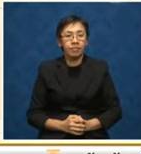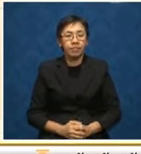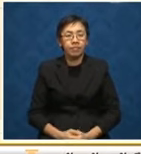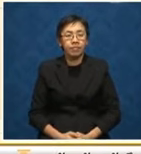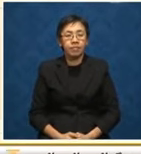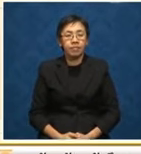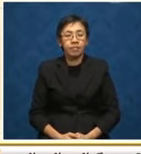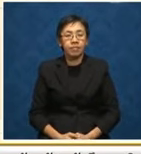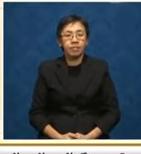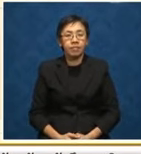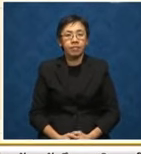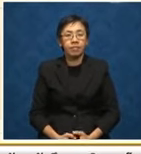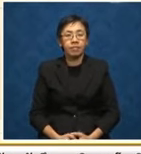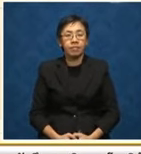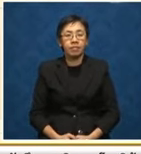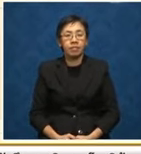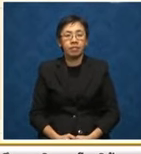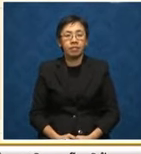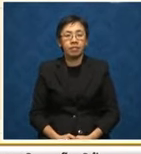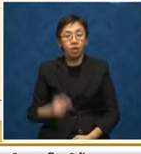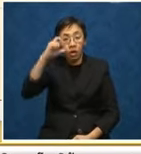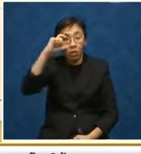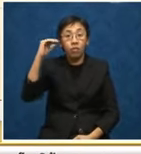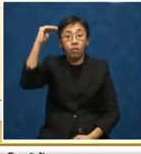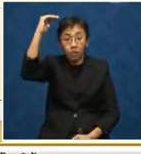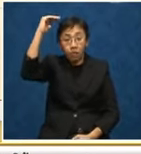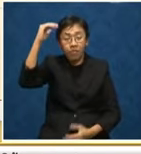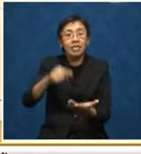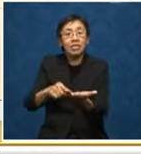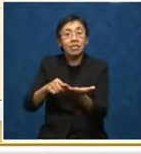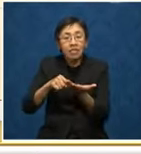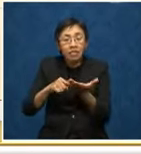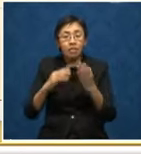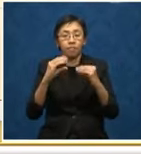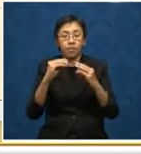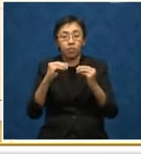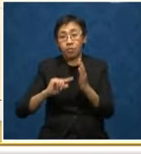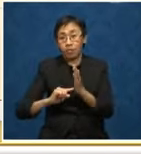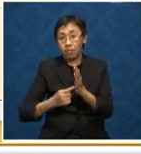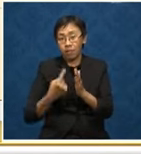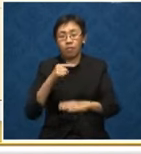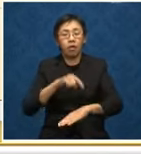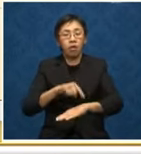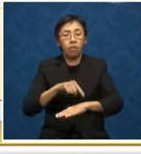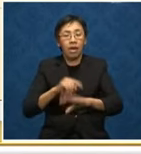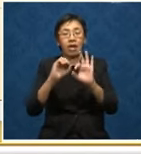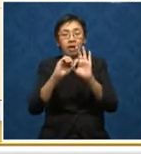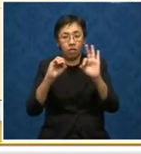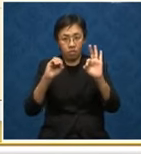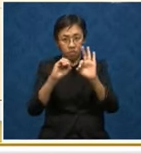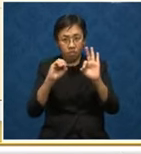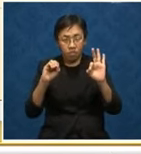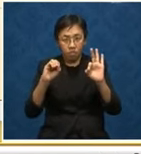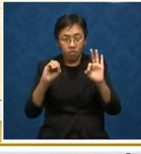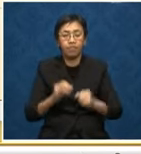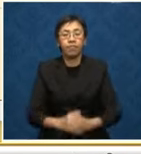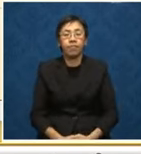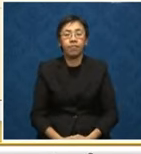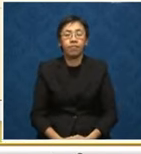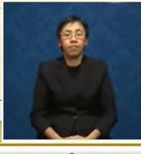ก็มีคุณโรมเสนอให้เริ่มประชุม9นาฬิกาครับแล้ว